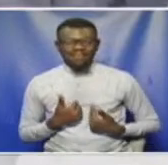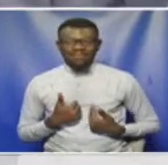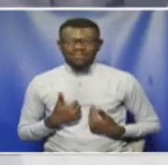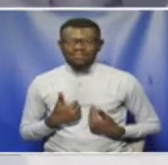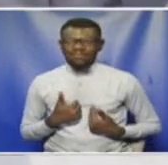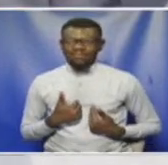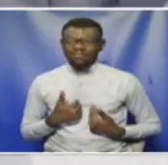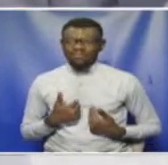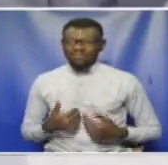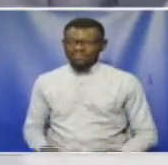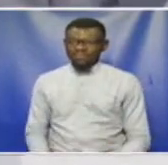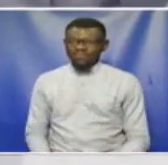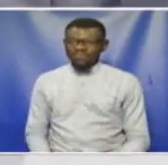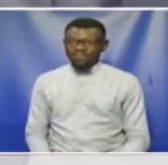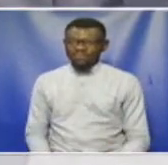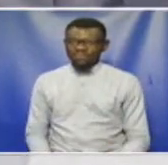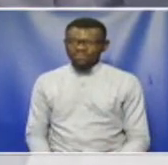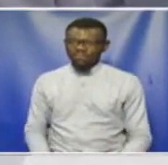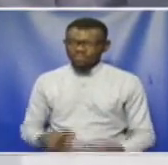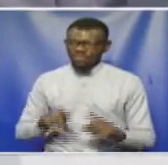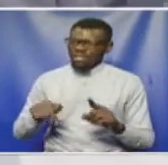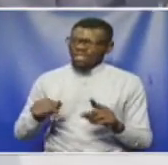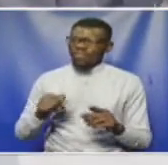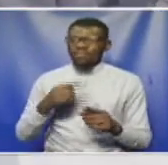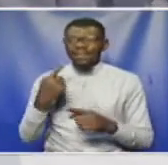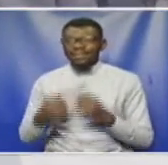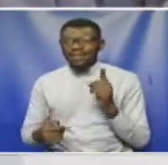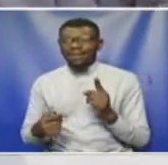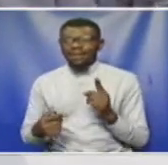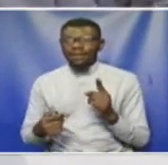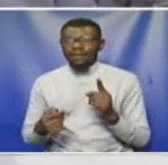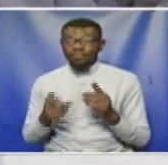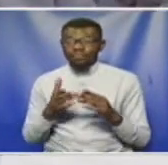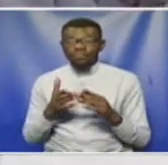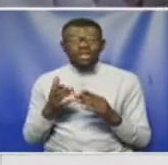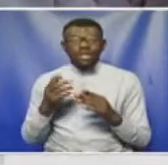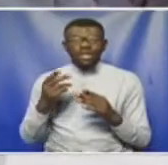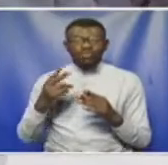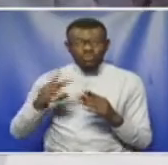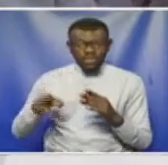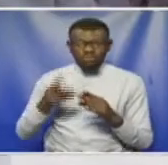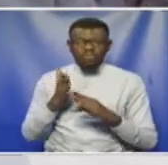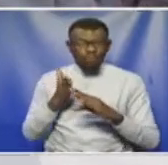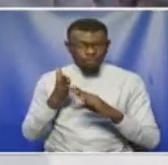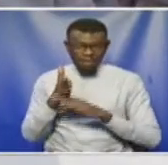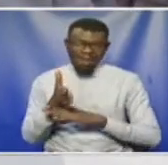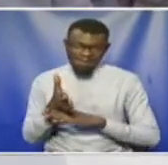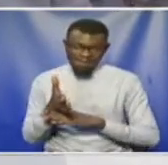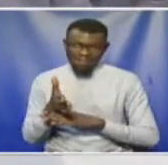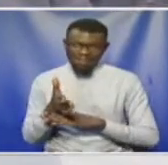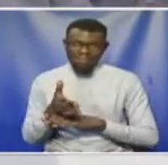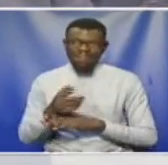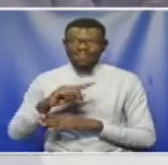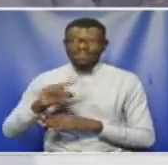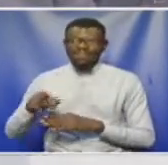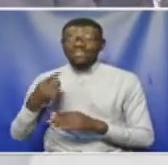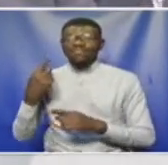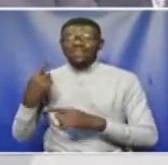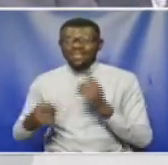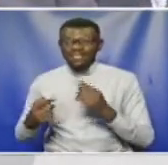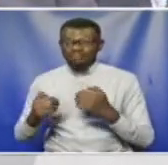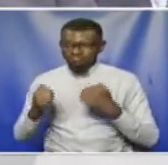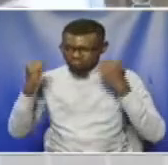year. But this year we have already admitted over 2,000 first years learning